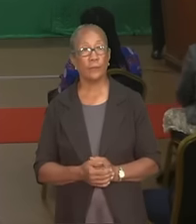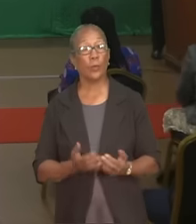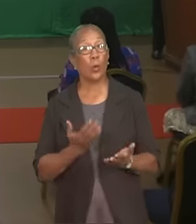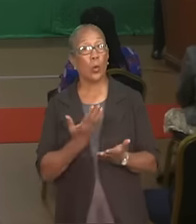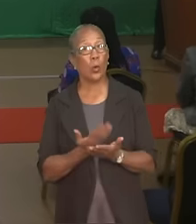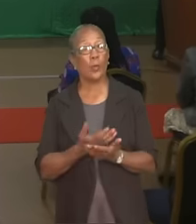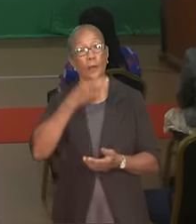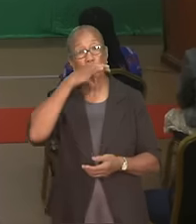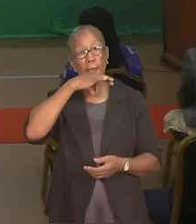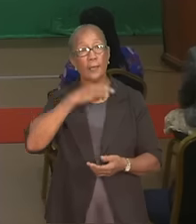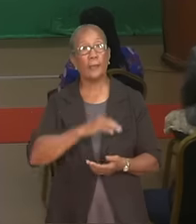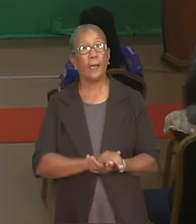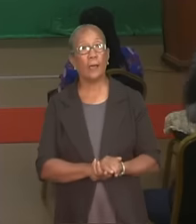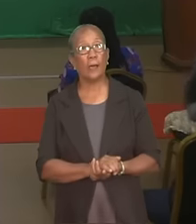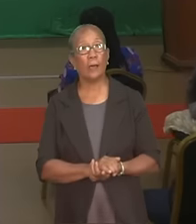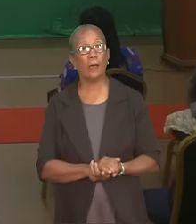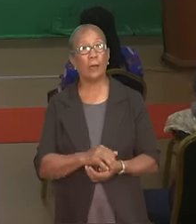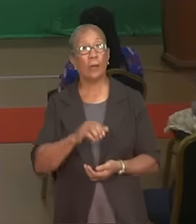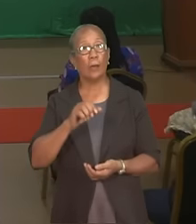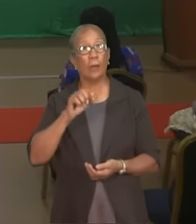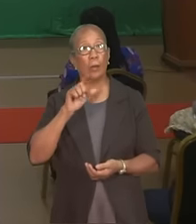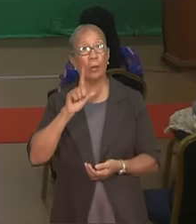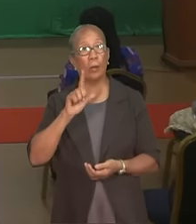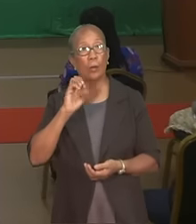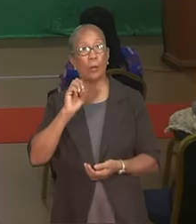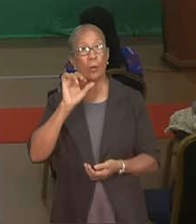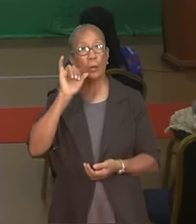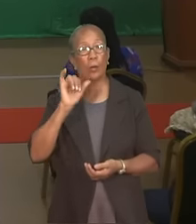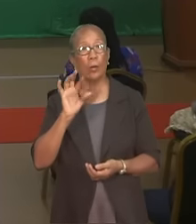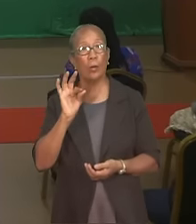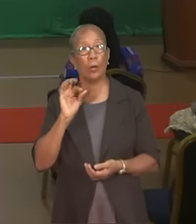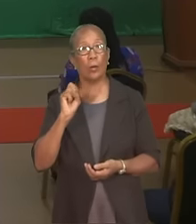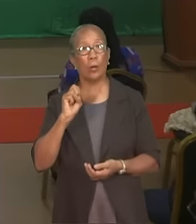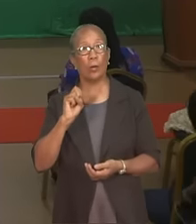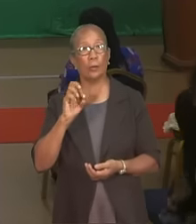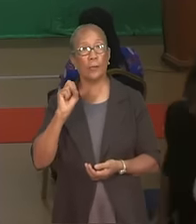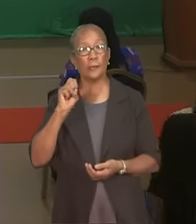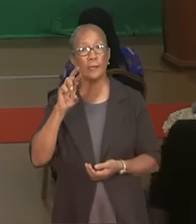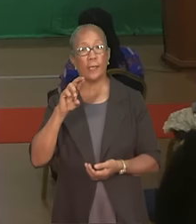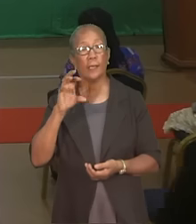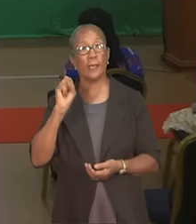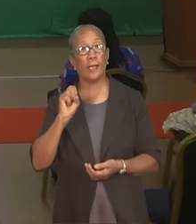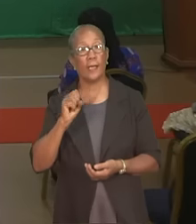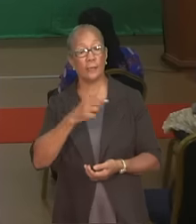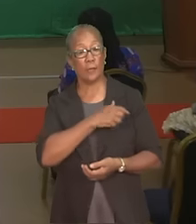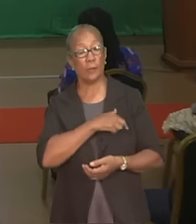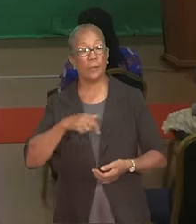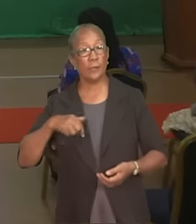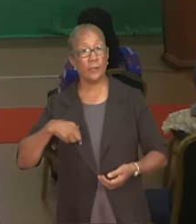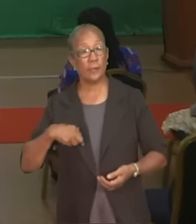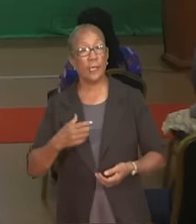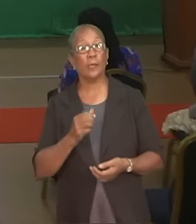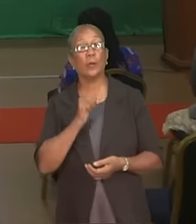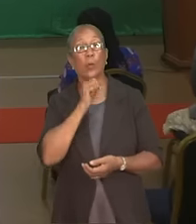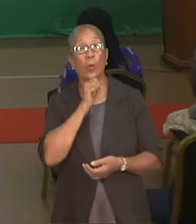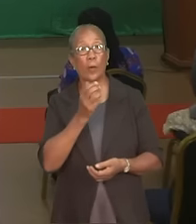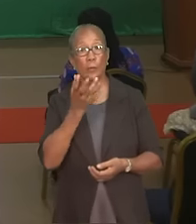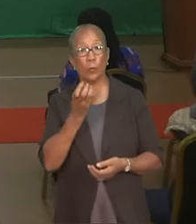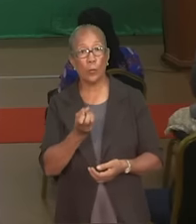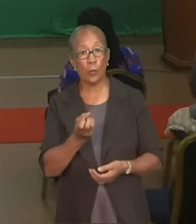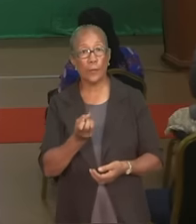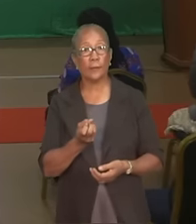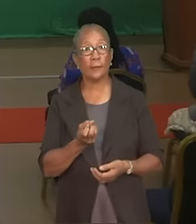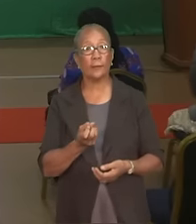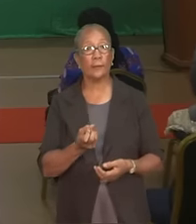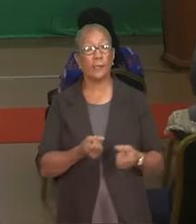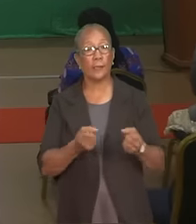Goedemiddag, Lloyd Groenewoud van de SRS. President, wat is de regering concreet van plan met de SLM?